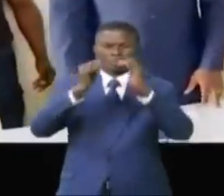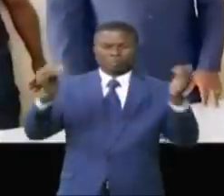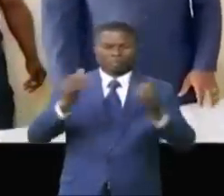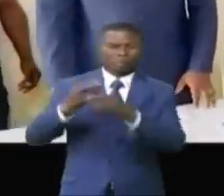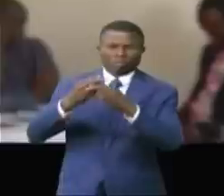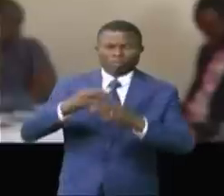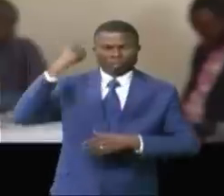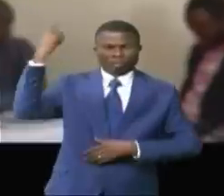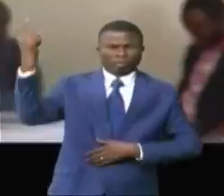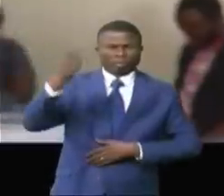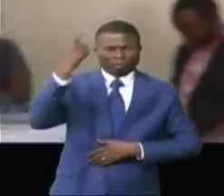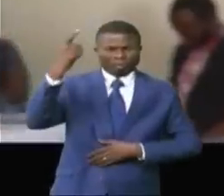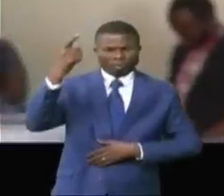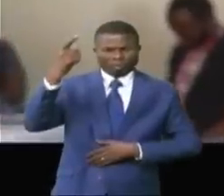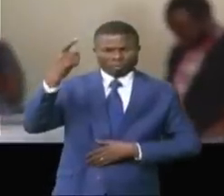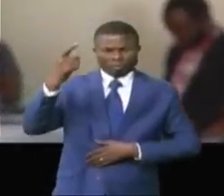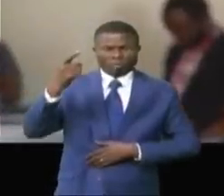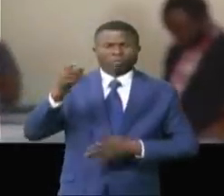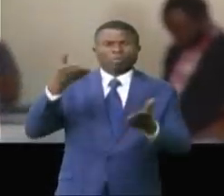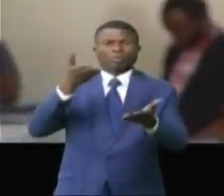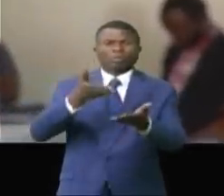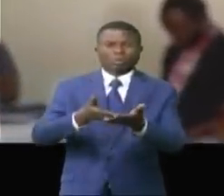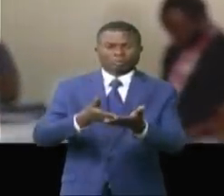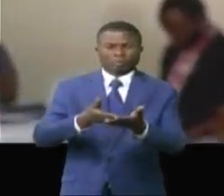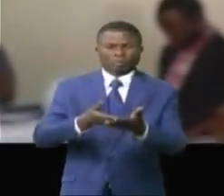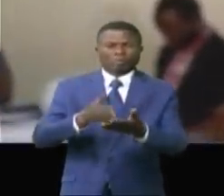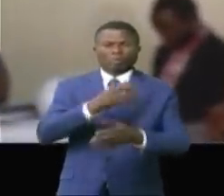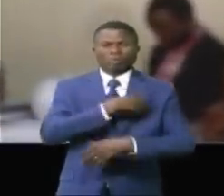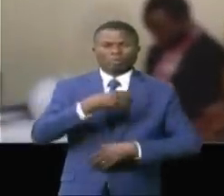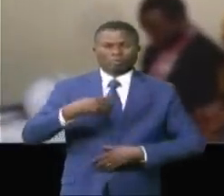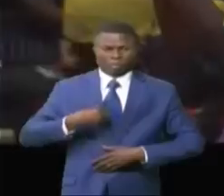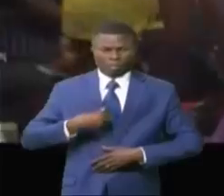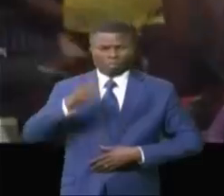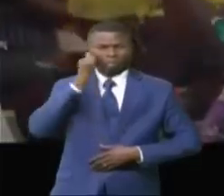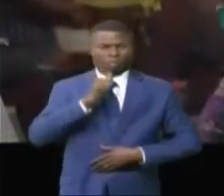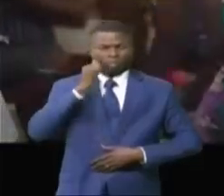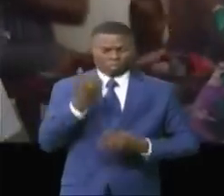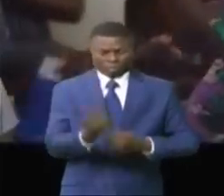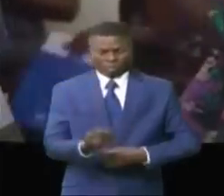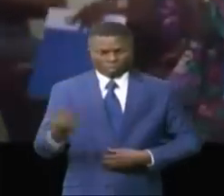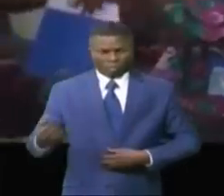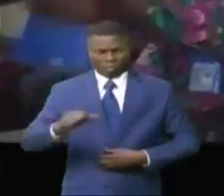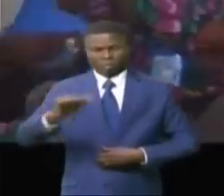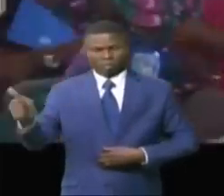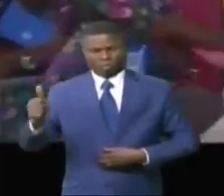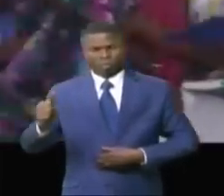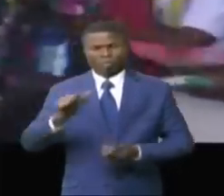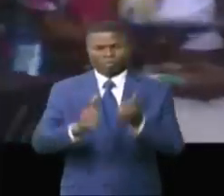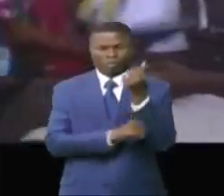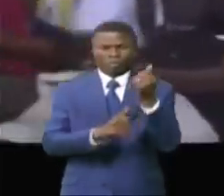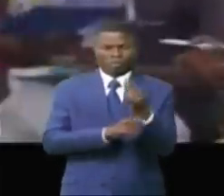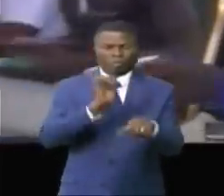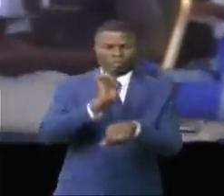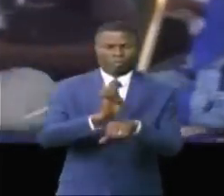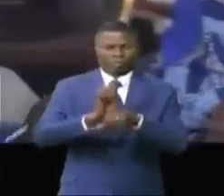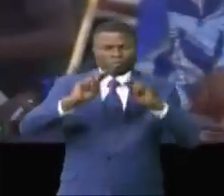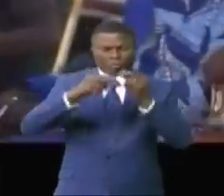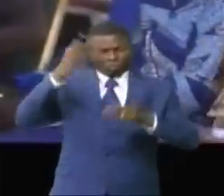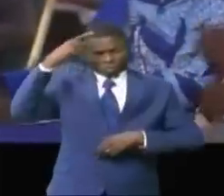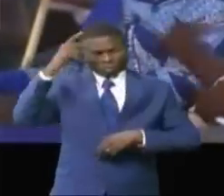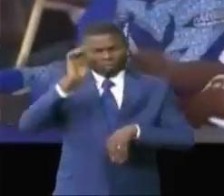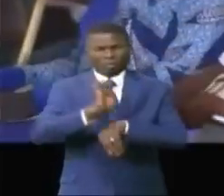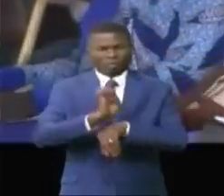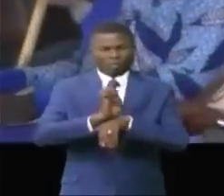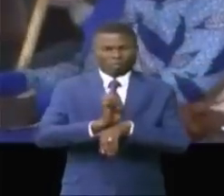l'humanité connaissent bien leurs cibles face aux femmes, filles, enfants et autres adeptes du mouvement politico-religieux